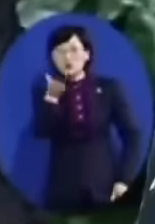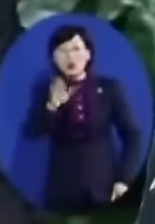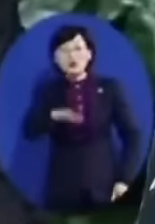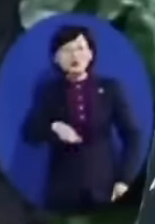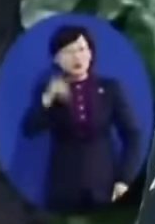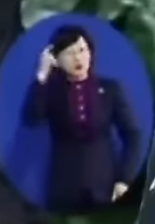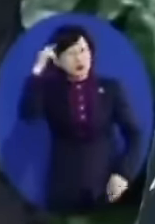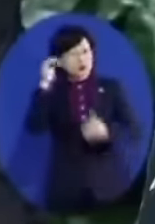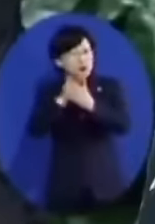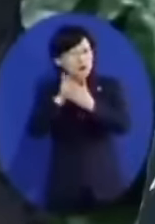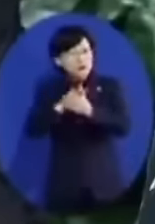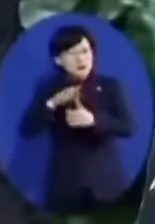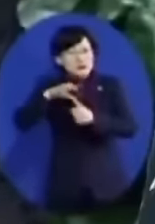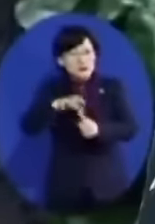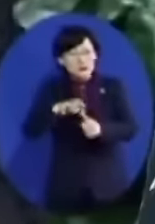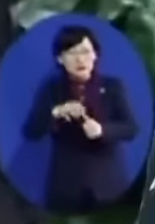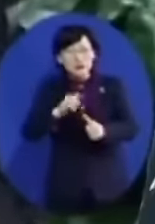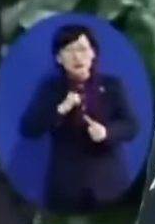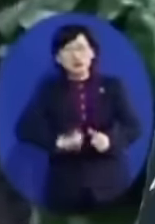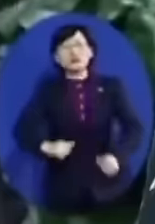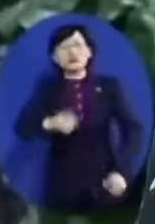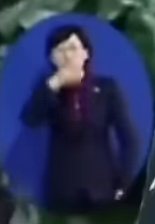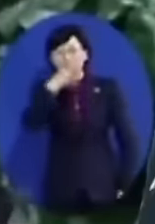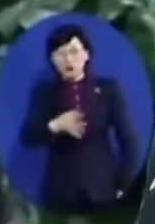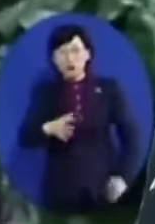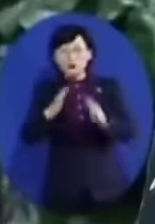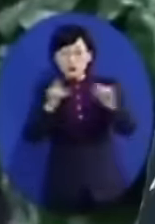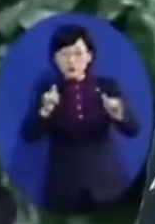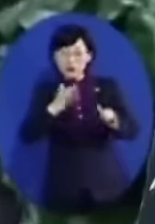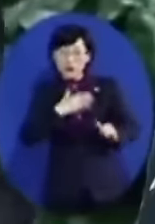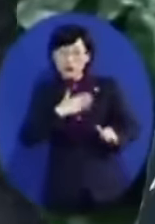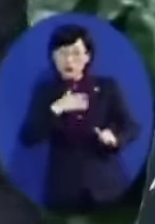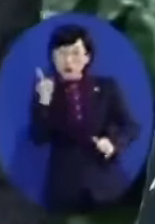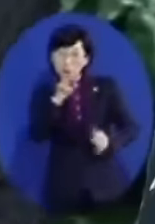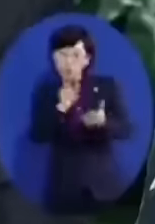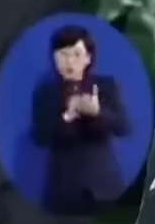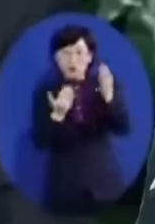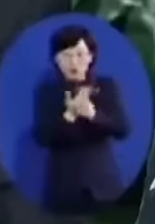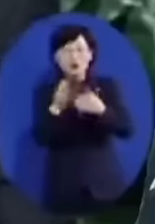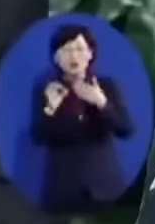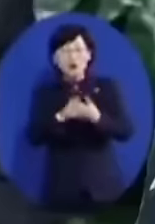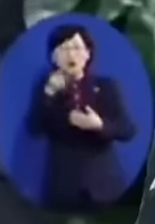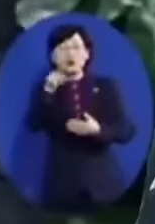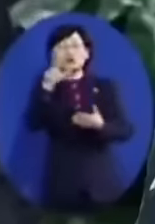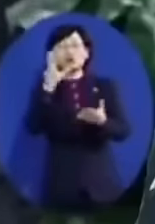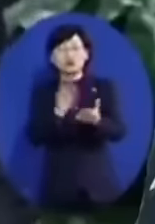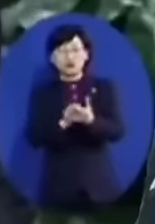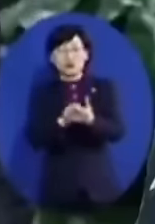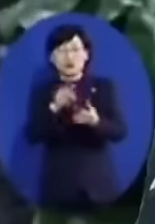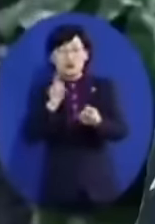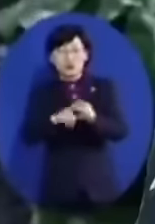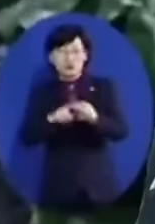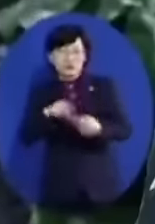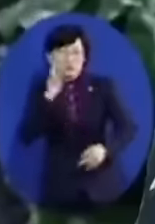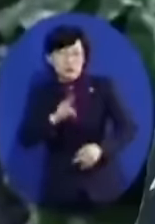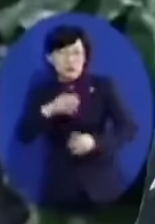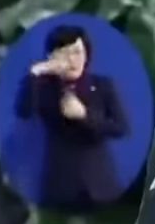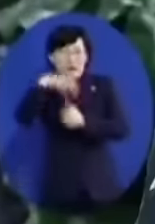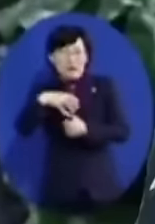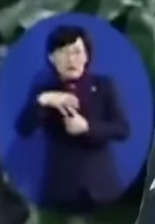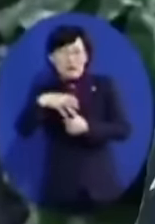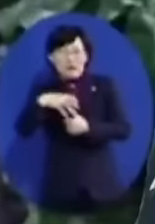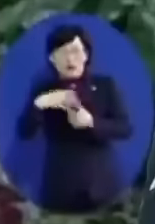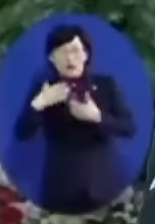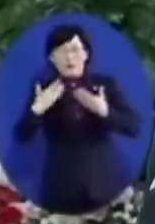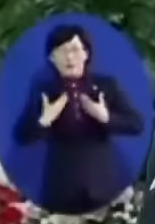무리는 견뎌내지 못합니다. 사람들은 자신에게 어떤 문제가 발생하면 그 문제의 심각성에 압도당하고 좌절합니다.